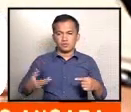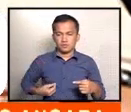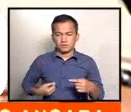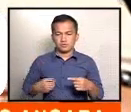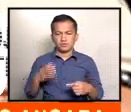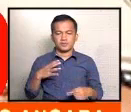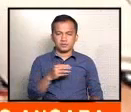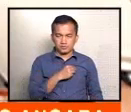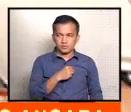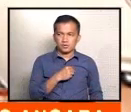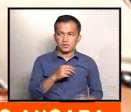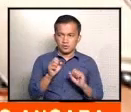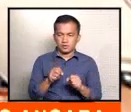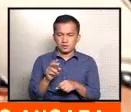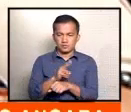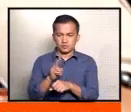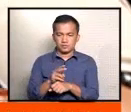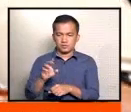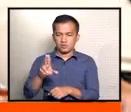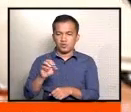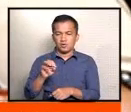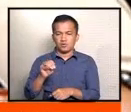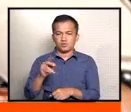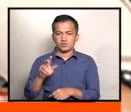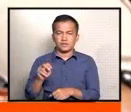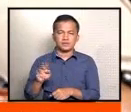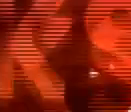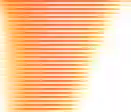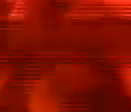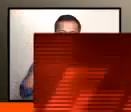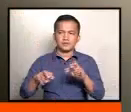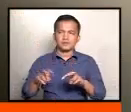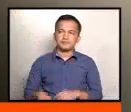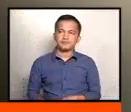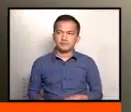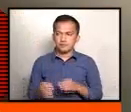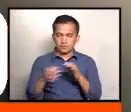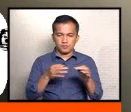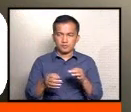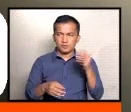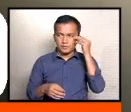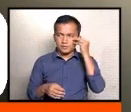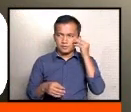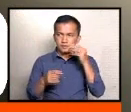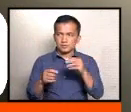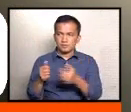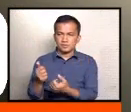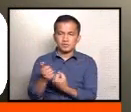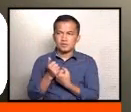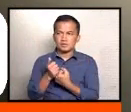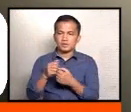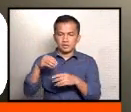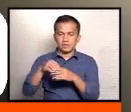Anti-Corruption Commission na po pwede pong gamitin ng Ombudsman sa kanilang mga investigasyon. Paliwanag naman ni Macalambon, nagpatulong ang kanyang